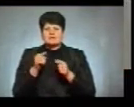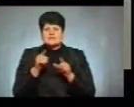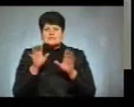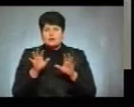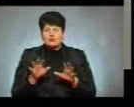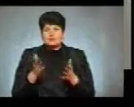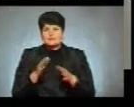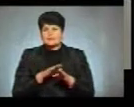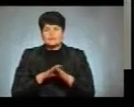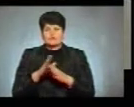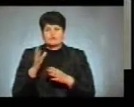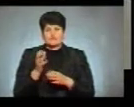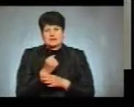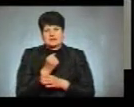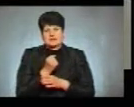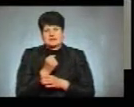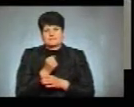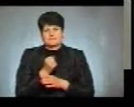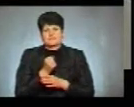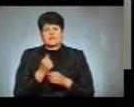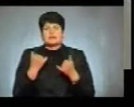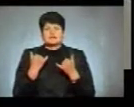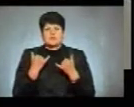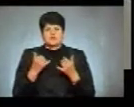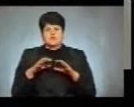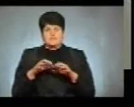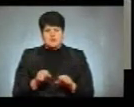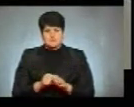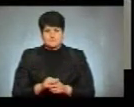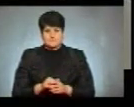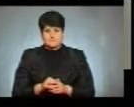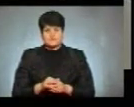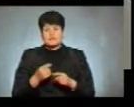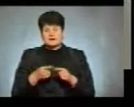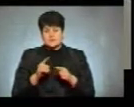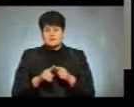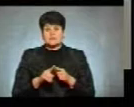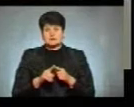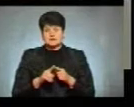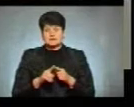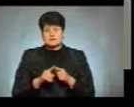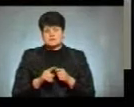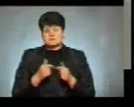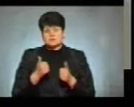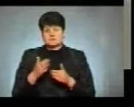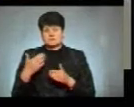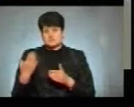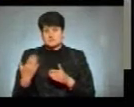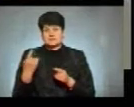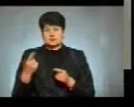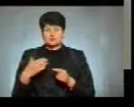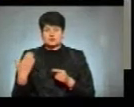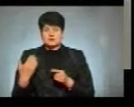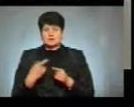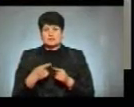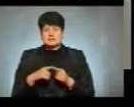закони, які не зовсім вдалися, скажімо, теперішній владі. От. І це, звичайно, грає йому на руку. З іншого боку, власне, ці